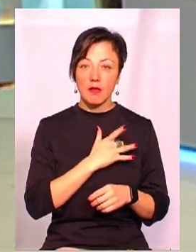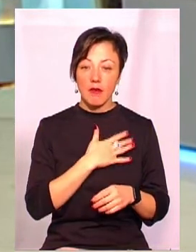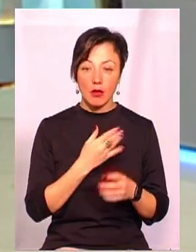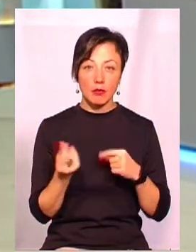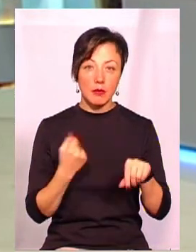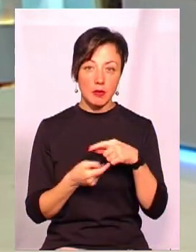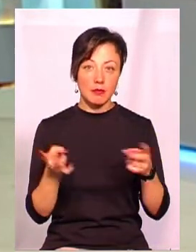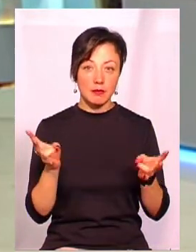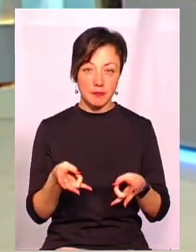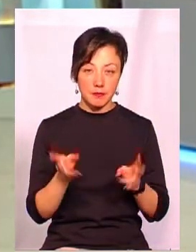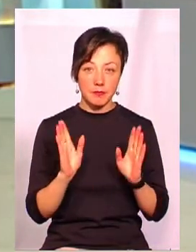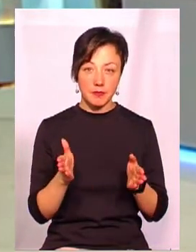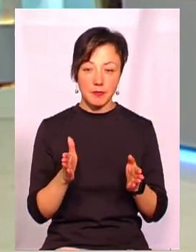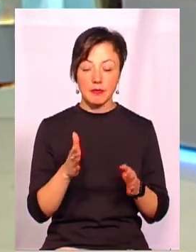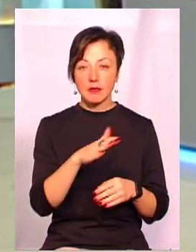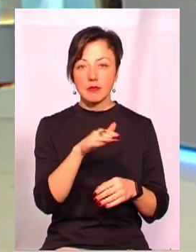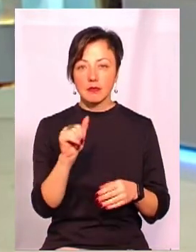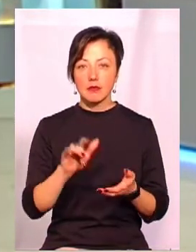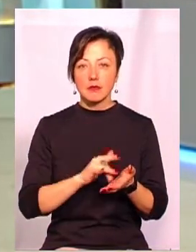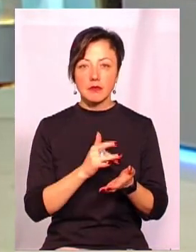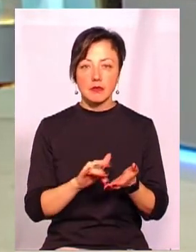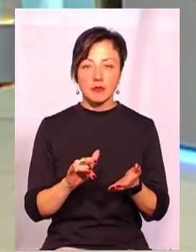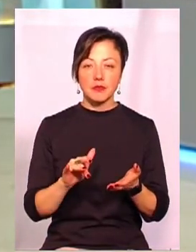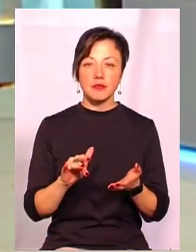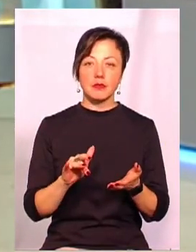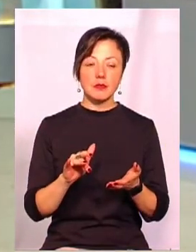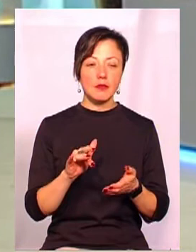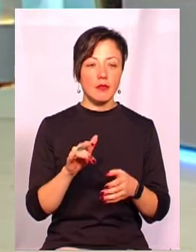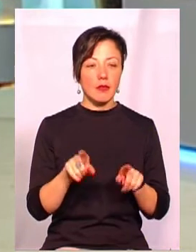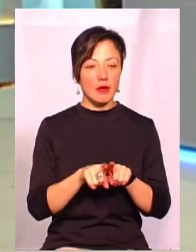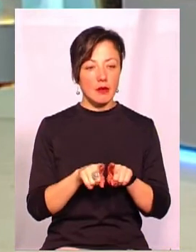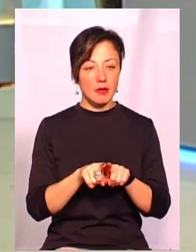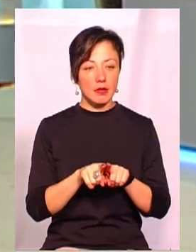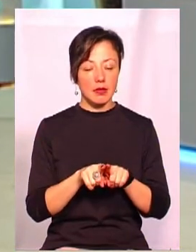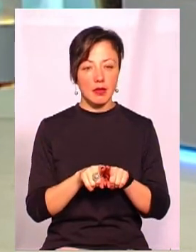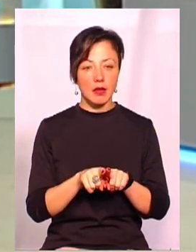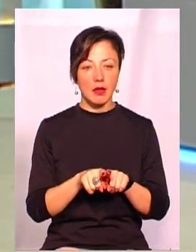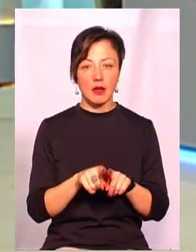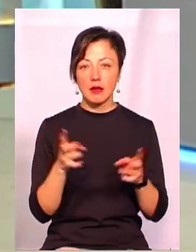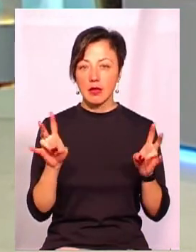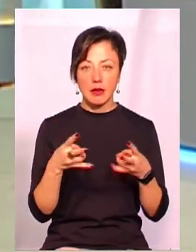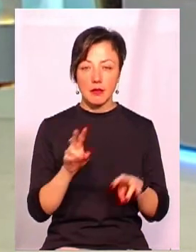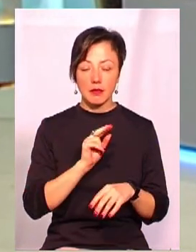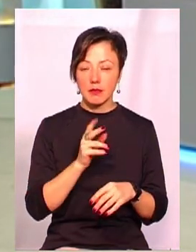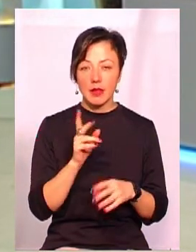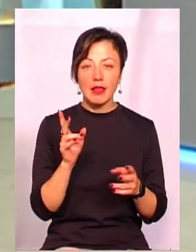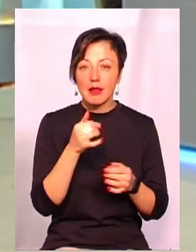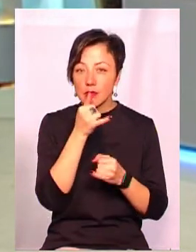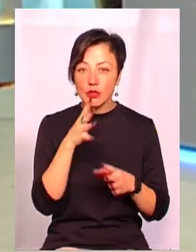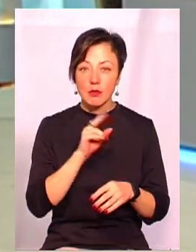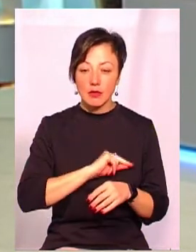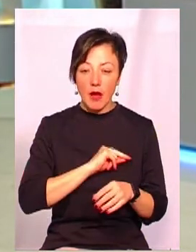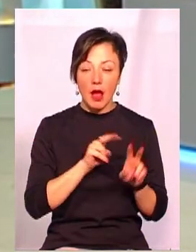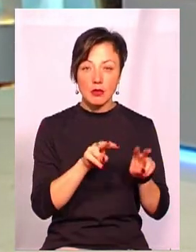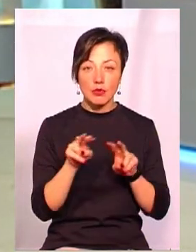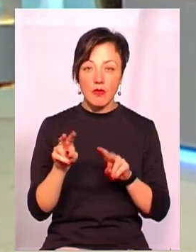приватному підприємцю потрібно буде найняти бухгалтера, потрібно буде не працювати, а, скажімо,